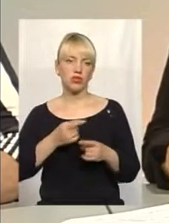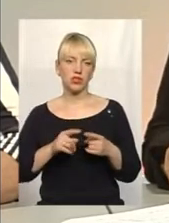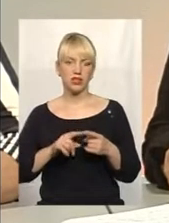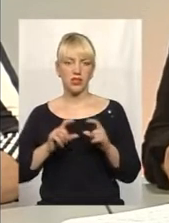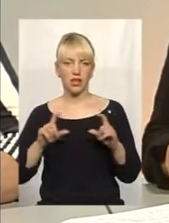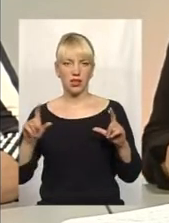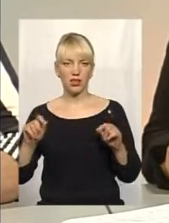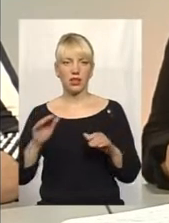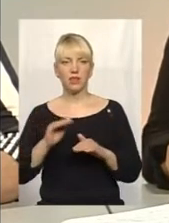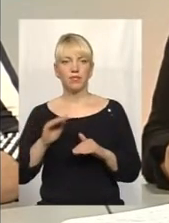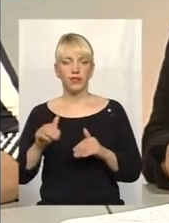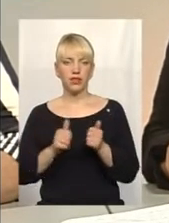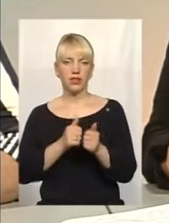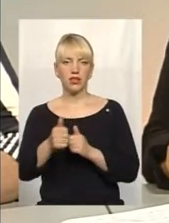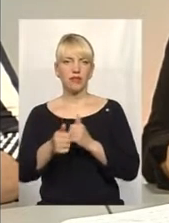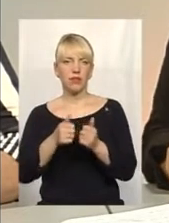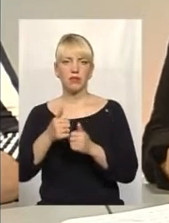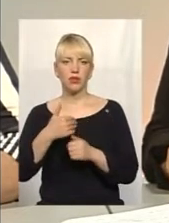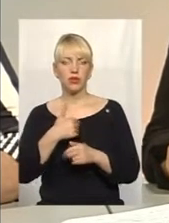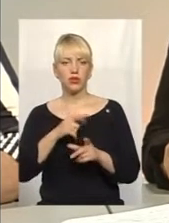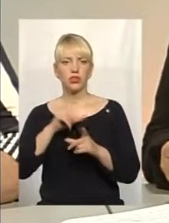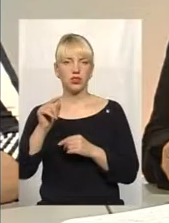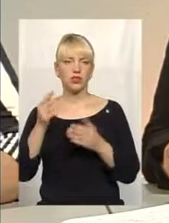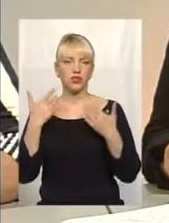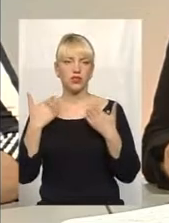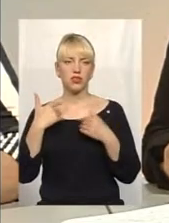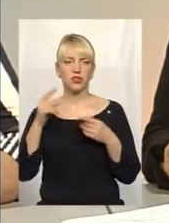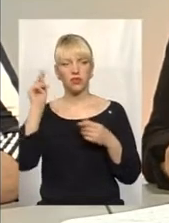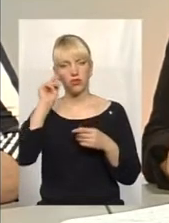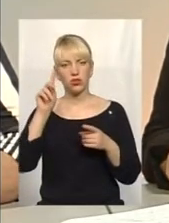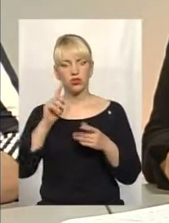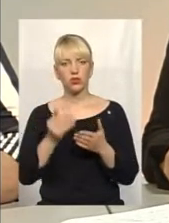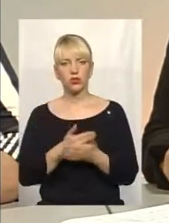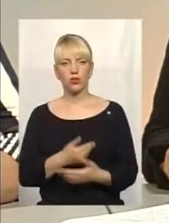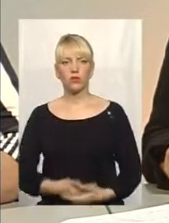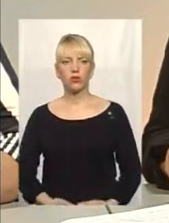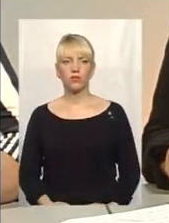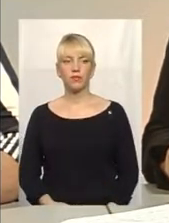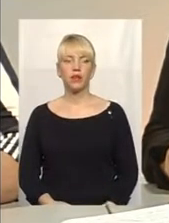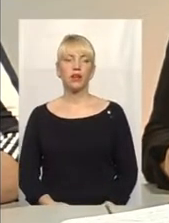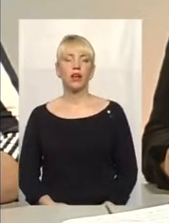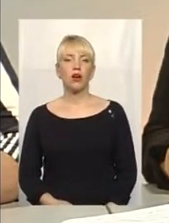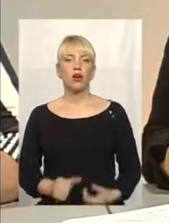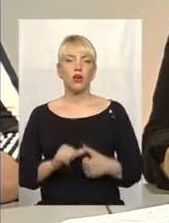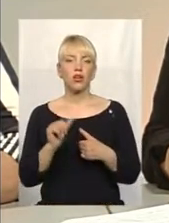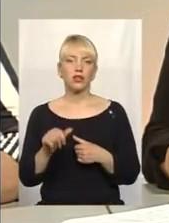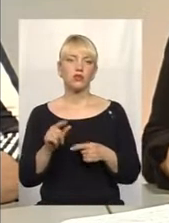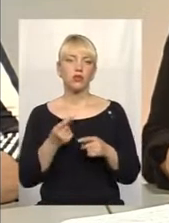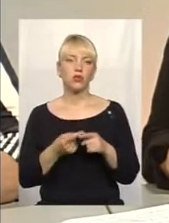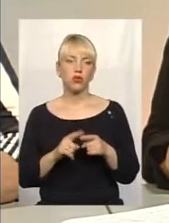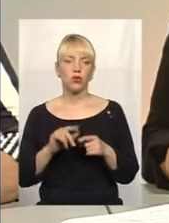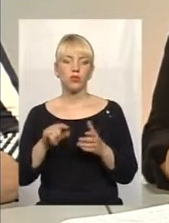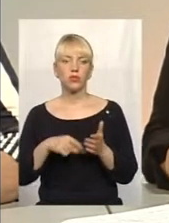Діти навперебій хочуть туди їхати, відпочити і навчитися чогось нового. Крім того, в